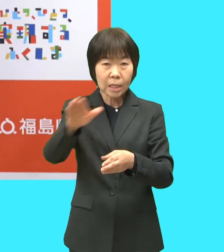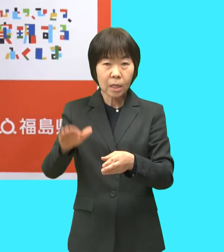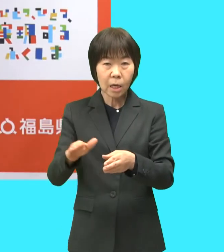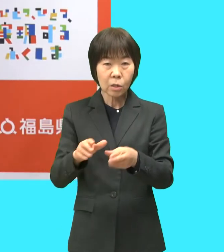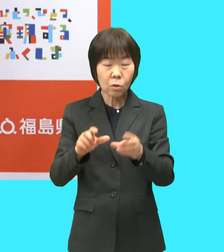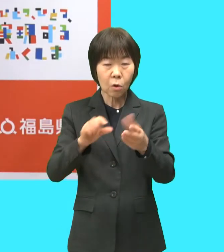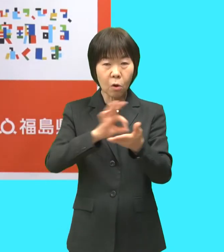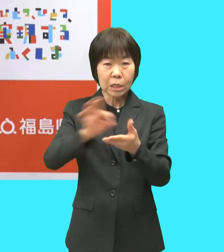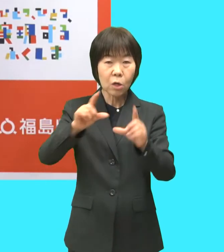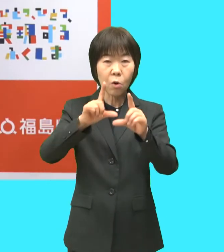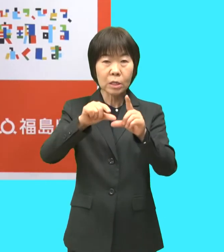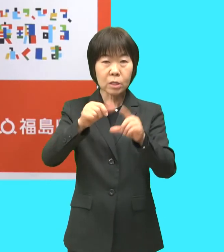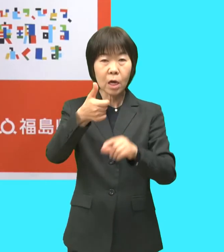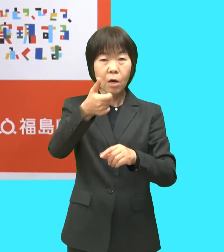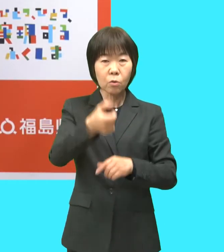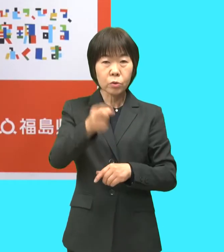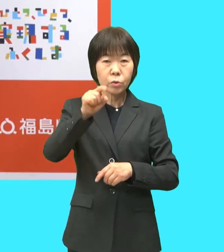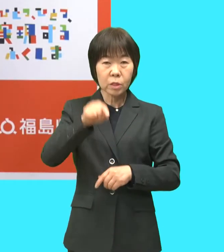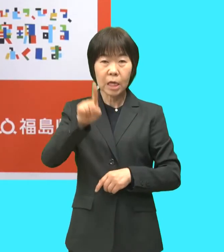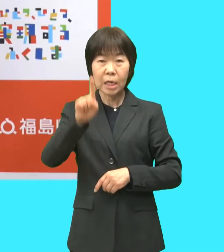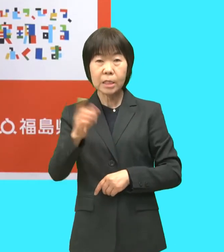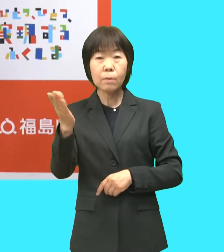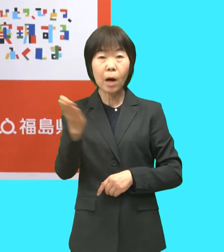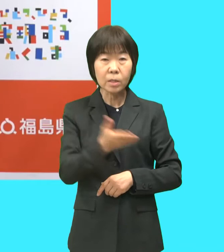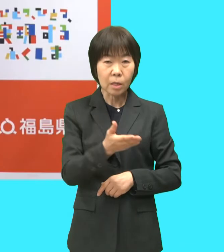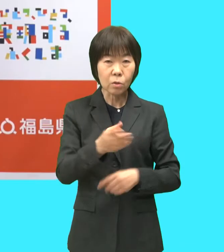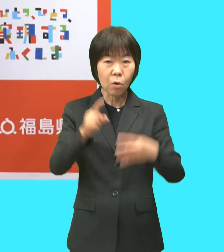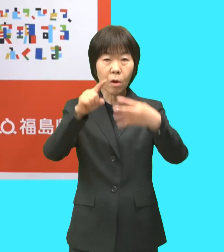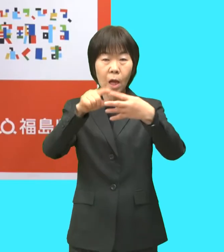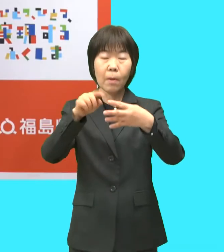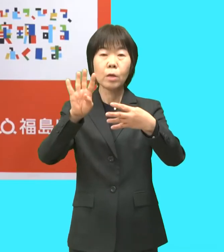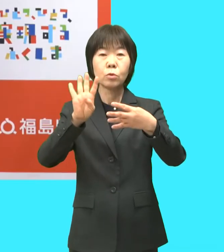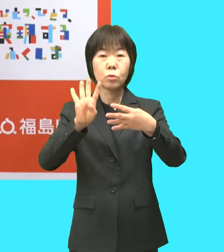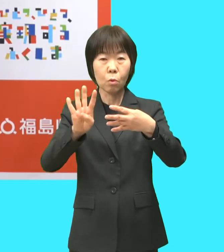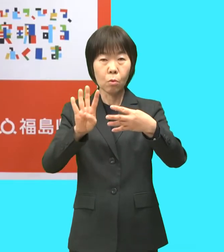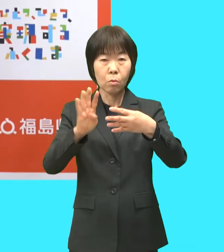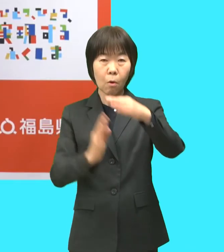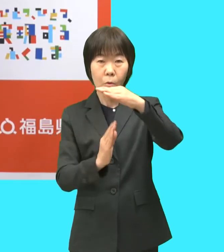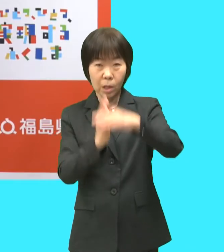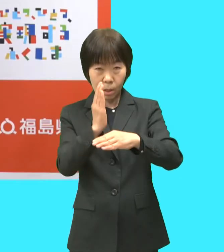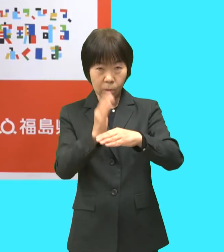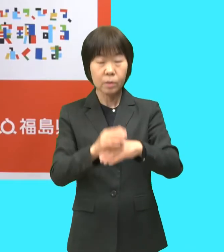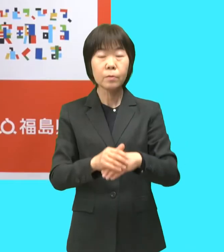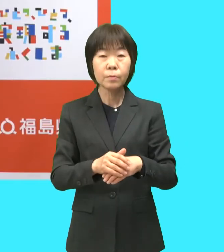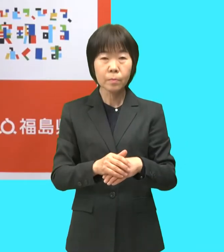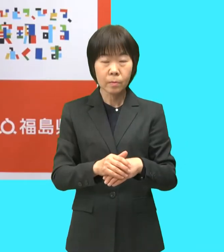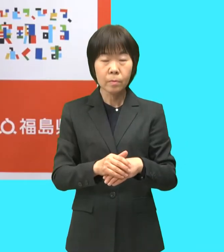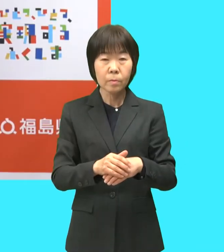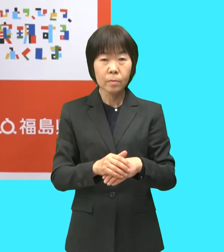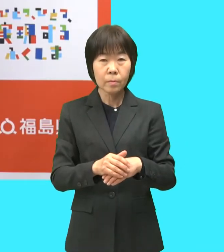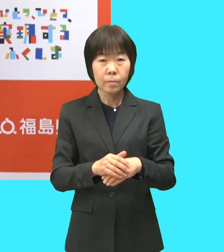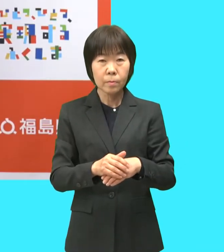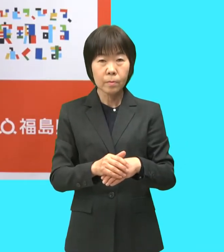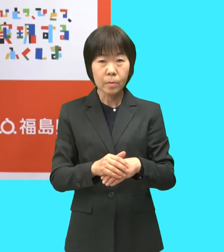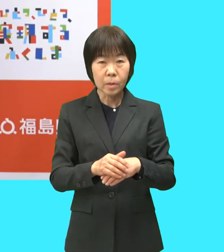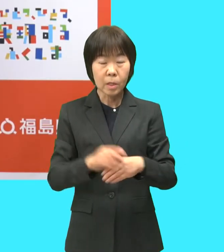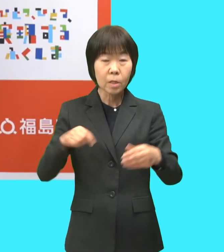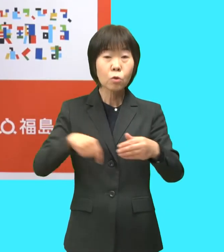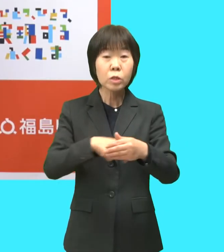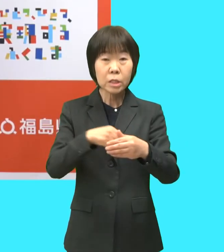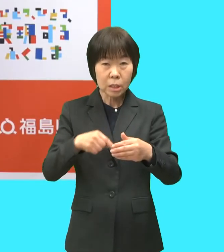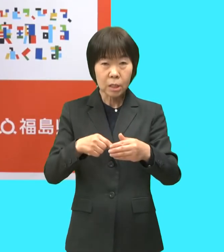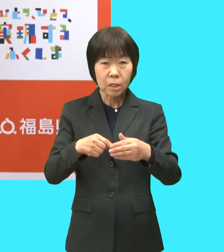が 50.1% とステージ4の目安に達しています。また病床のう